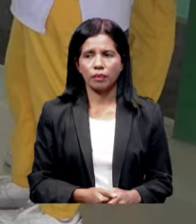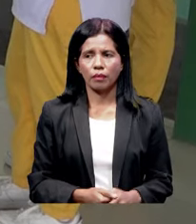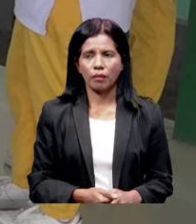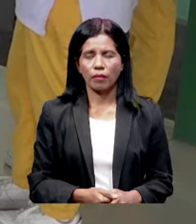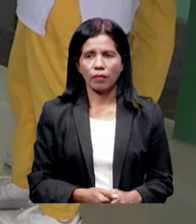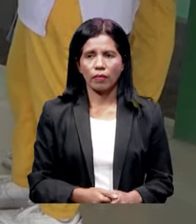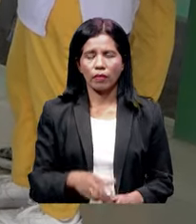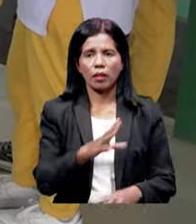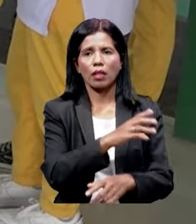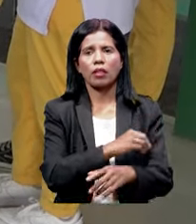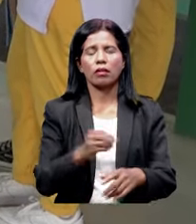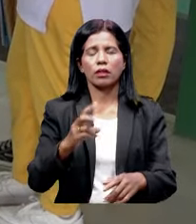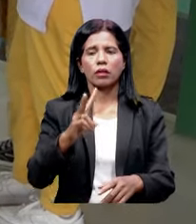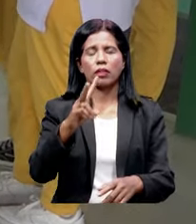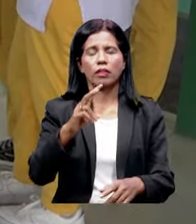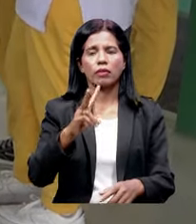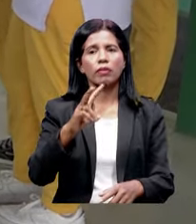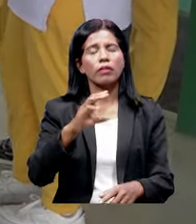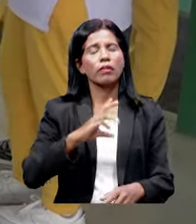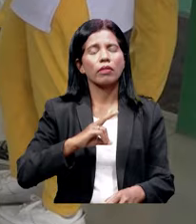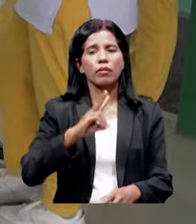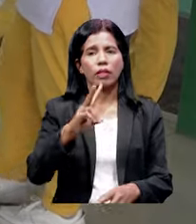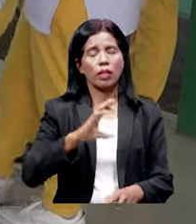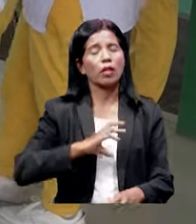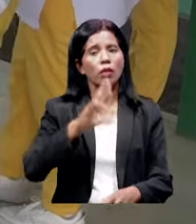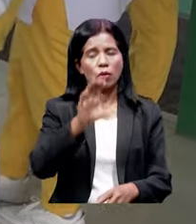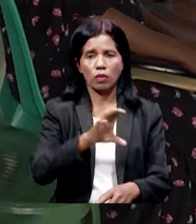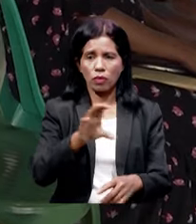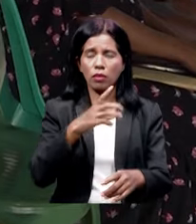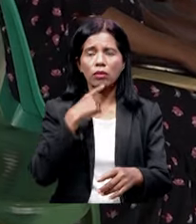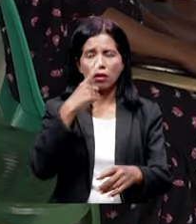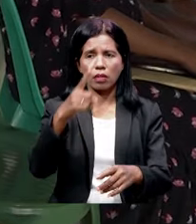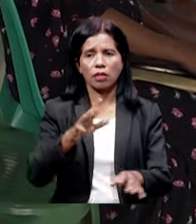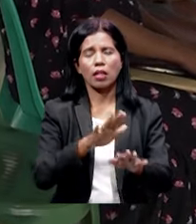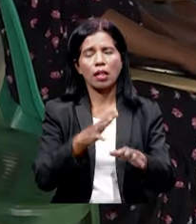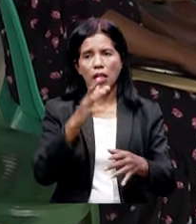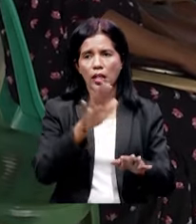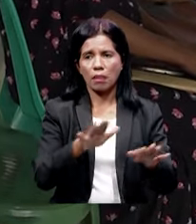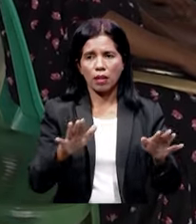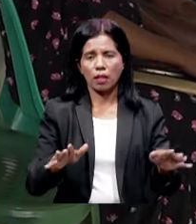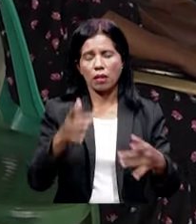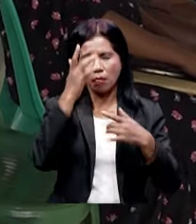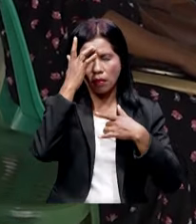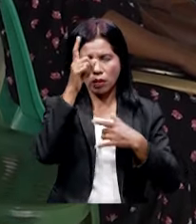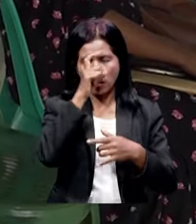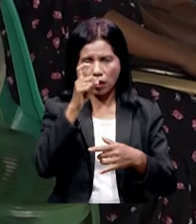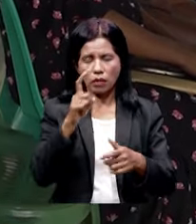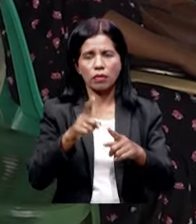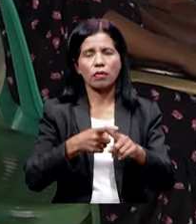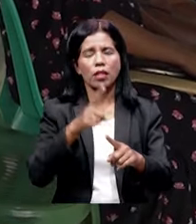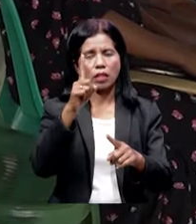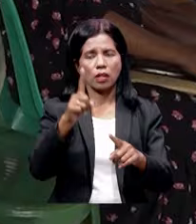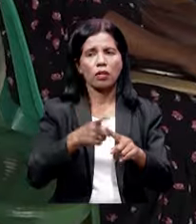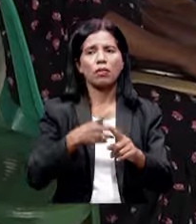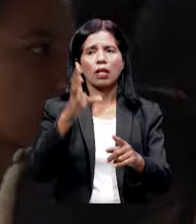Centro Internamento Vera Cruz deteta la baricatul Resin nebe soffre malnutrizione grave, baiuri hoidadi fulang ida to